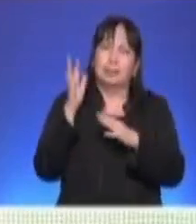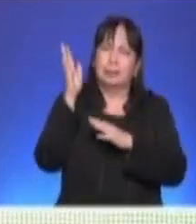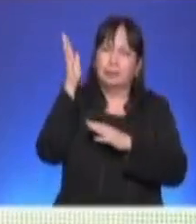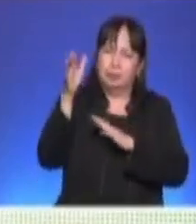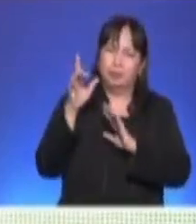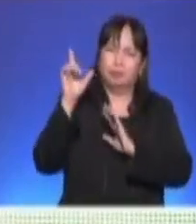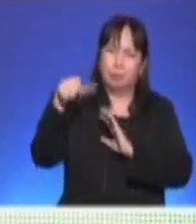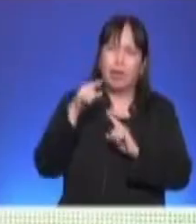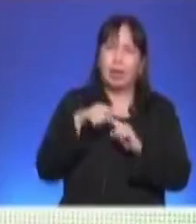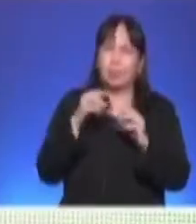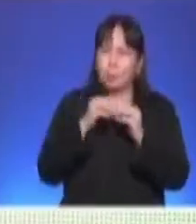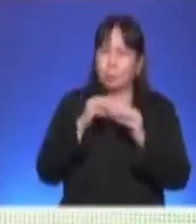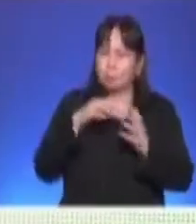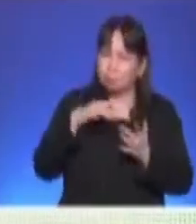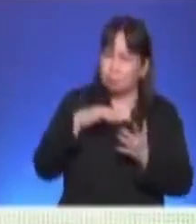workplace sa nangyayari sa iba't ibang panig ng daigdig. Yung self-generated jobs. No? Baka